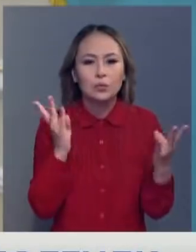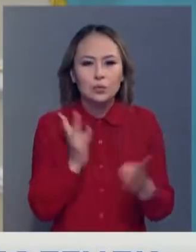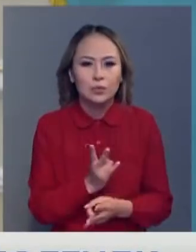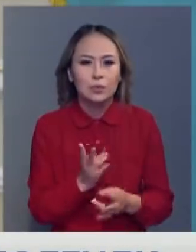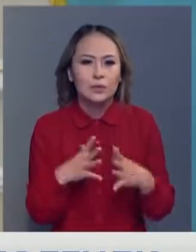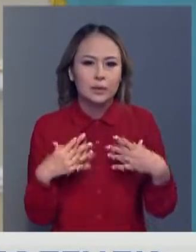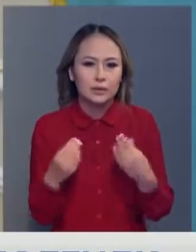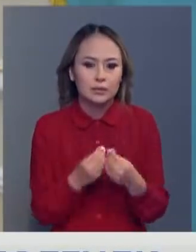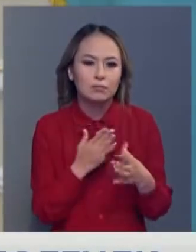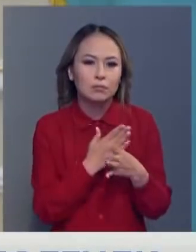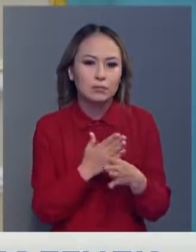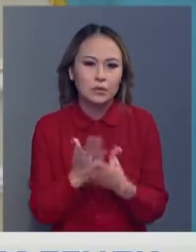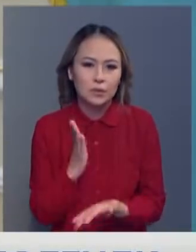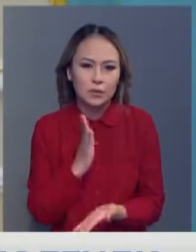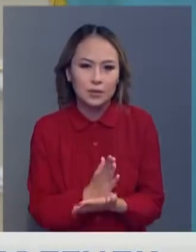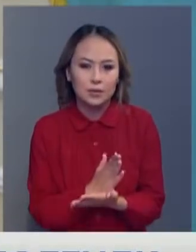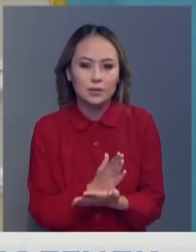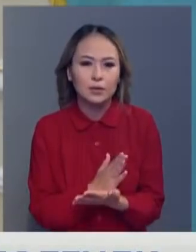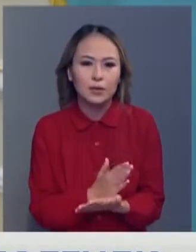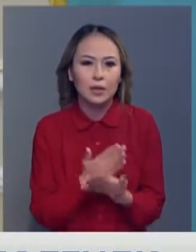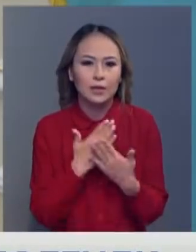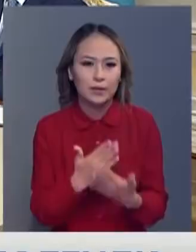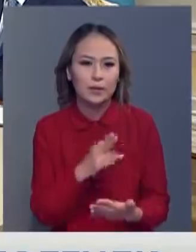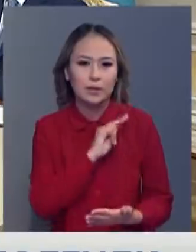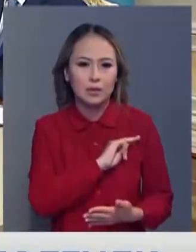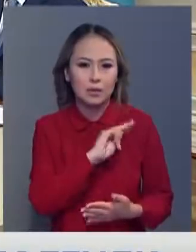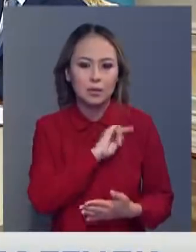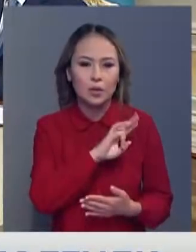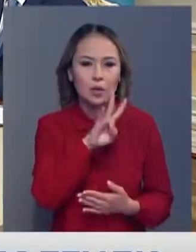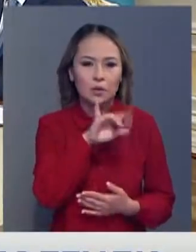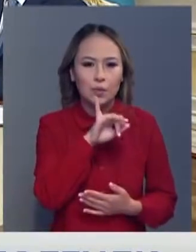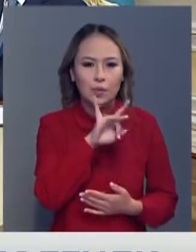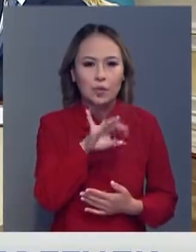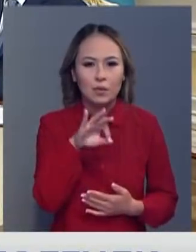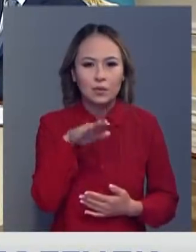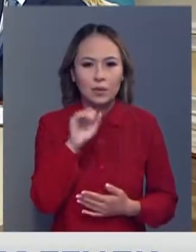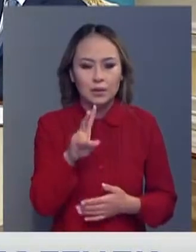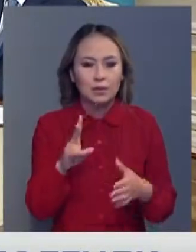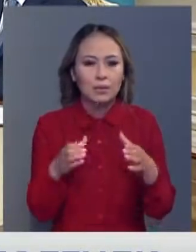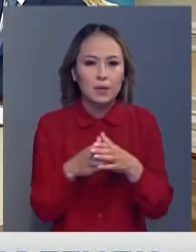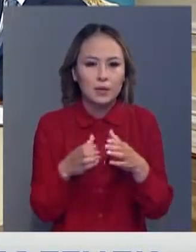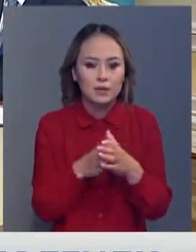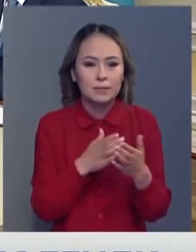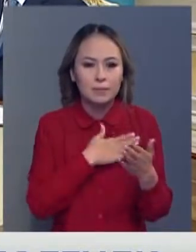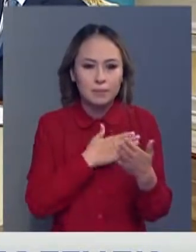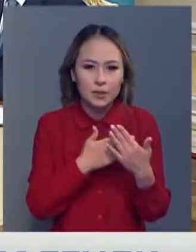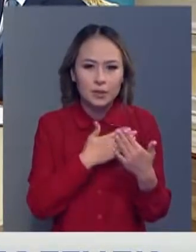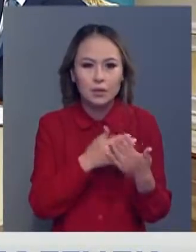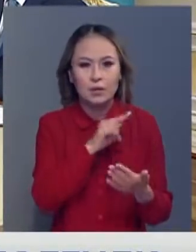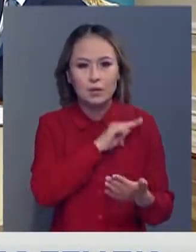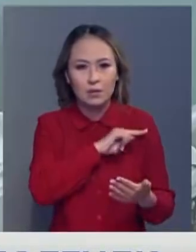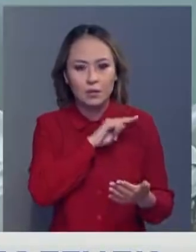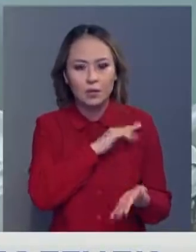нақты көмек беріліп жатыр. Бұл жұмысты Нұротан партиясы белсенді түрде жүзіге асыруда.